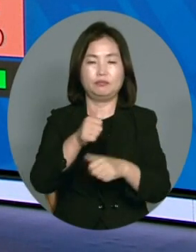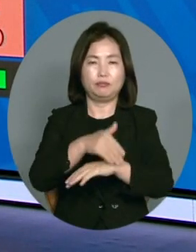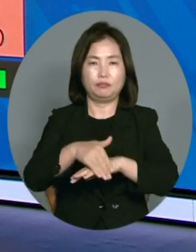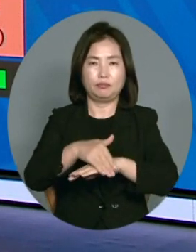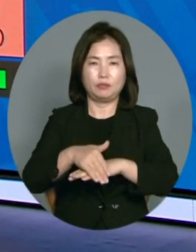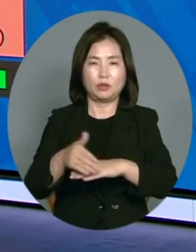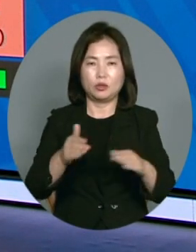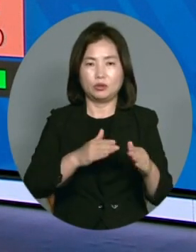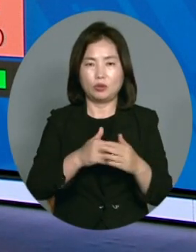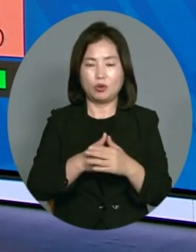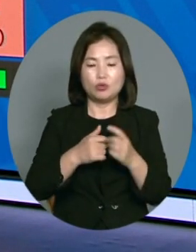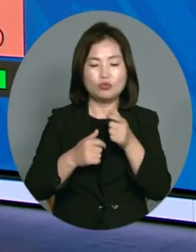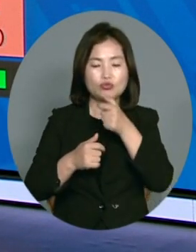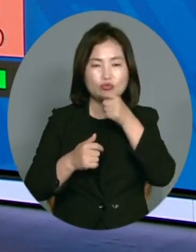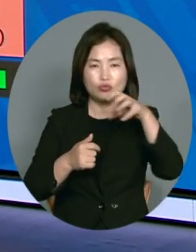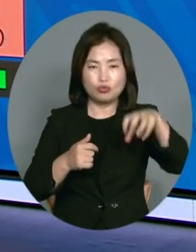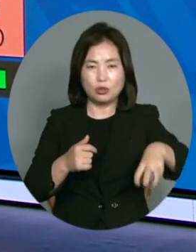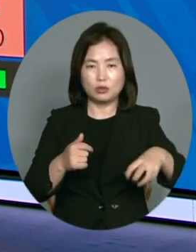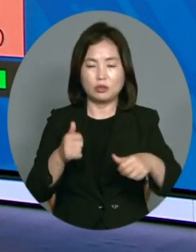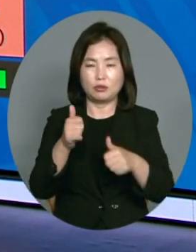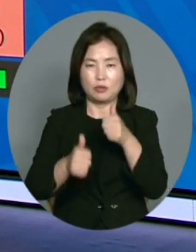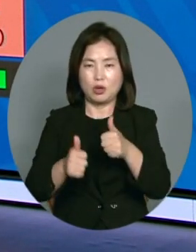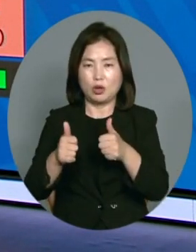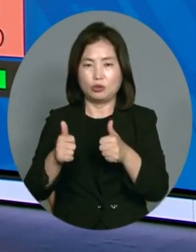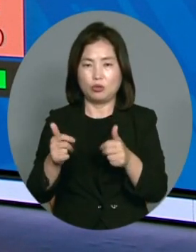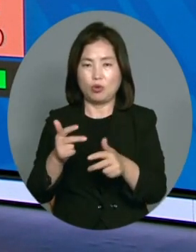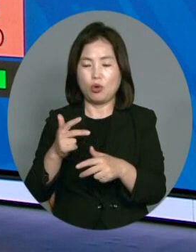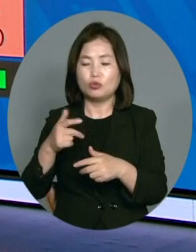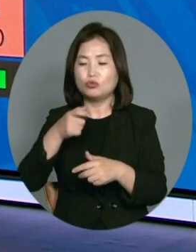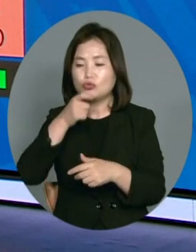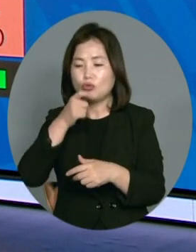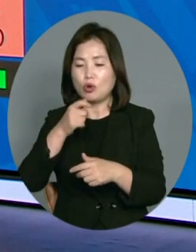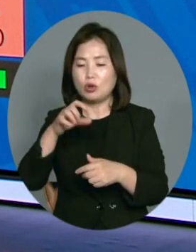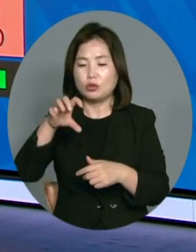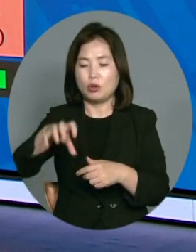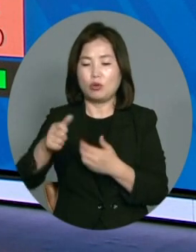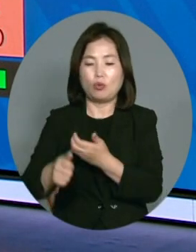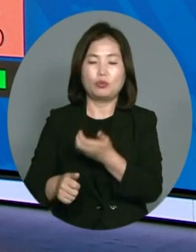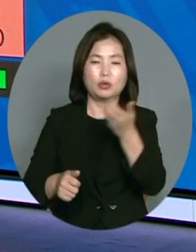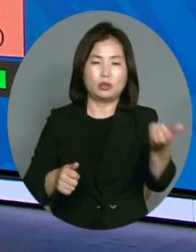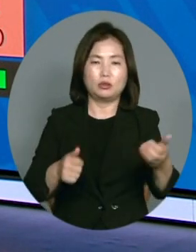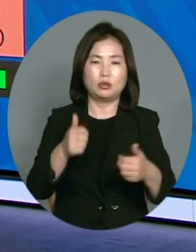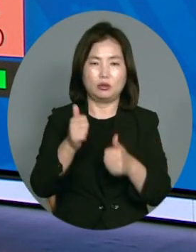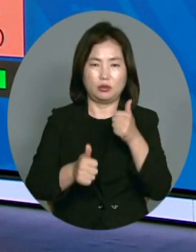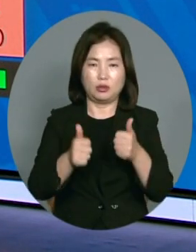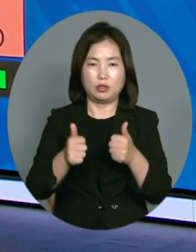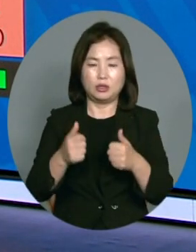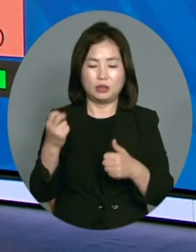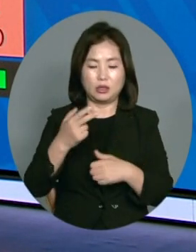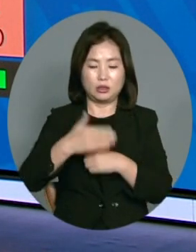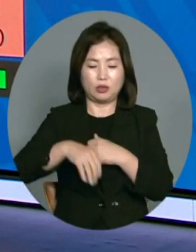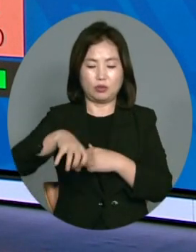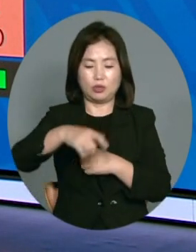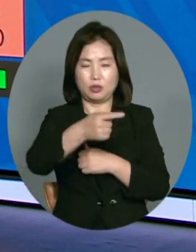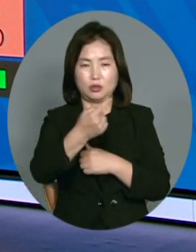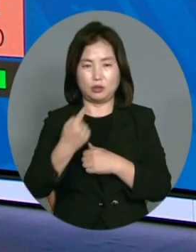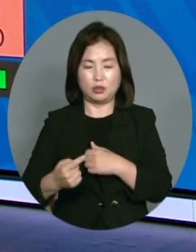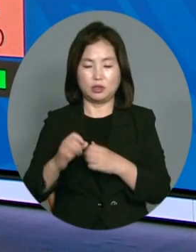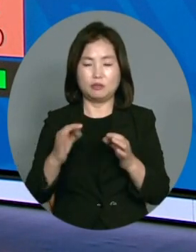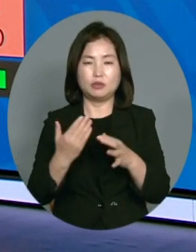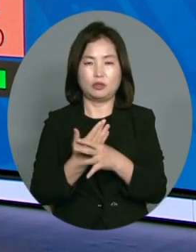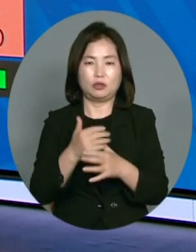이어서 주말 홈에서 수원 FC를 상대하고요. 주중에는 수원 원정에 나섭니다. 그리고 다시 홈에서 김천까지